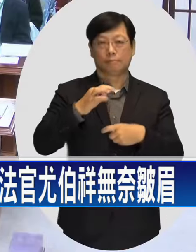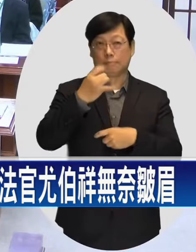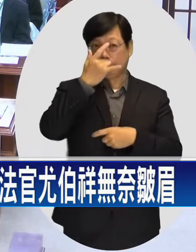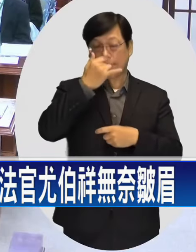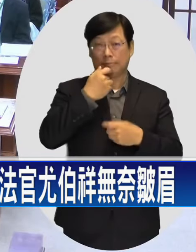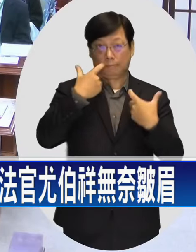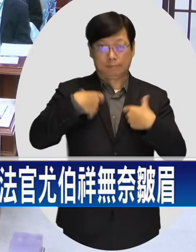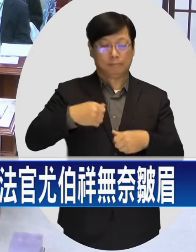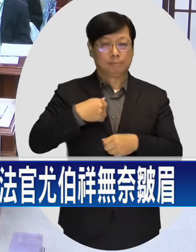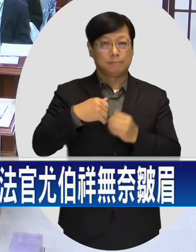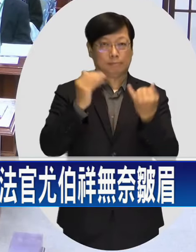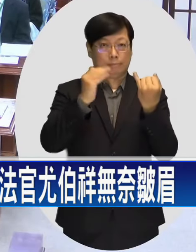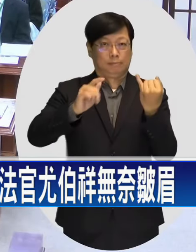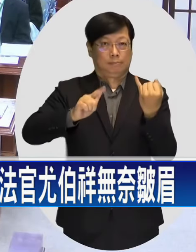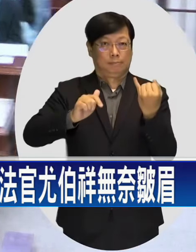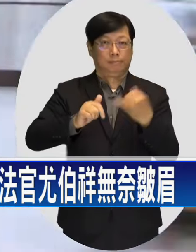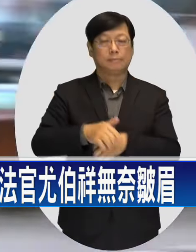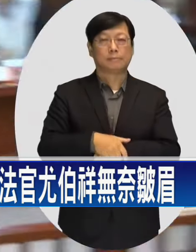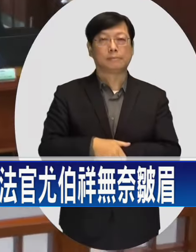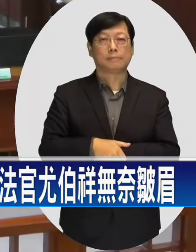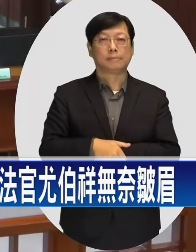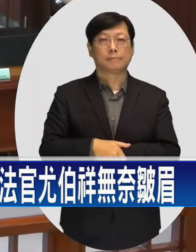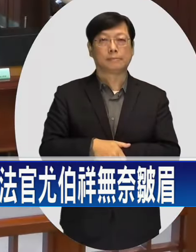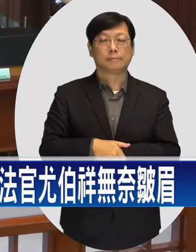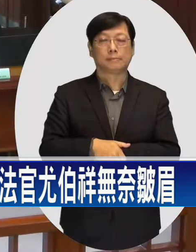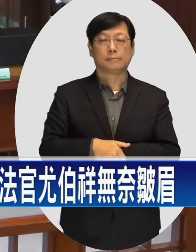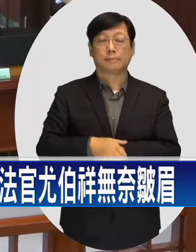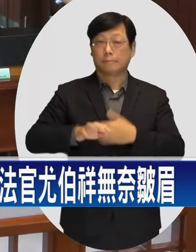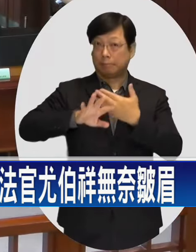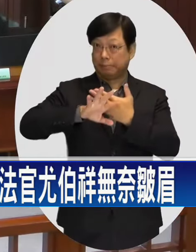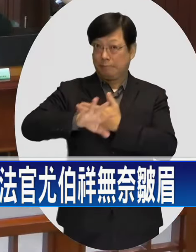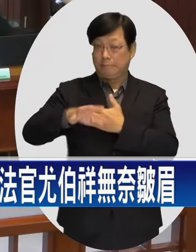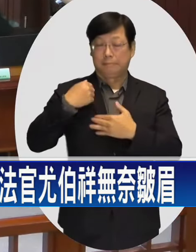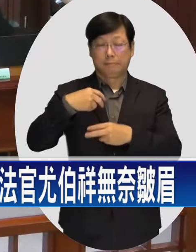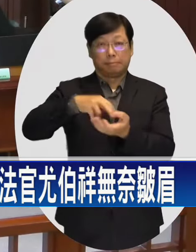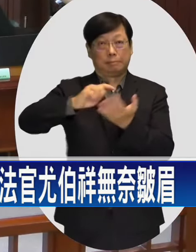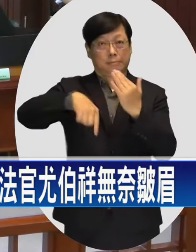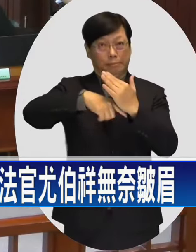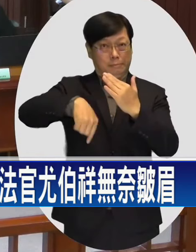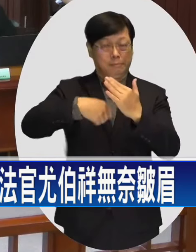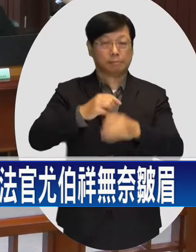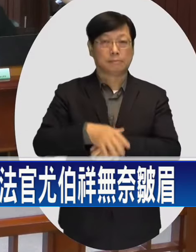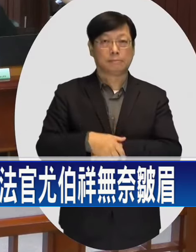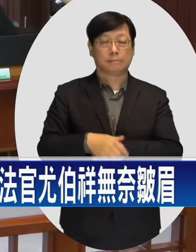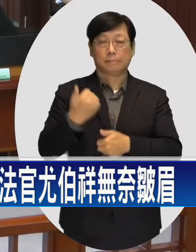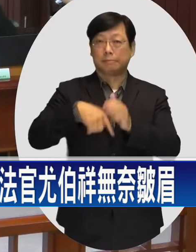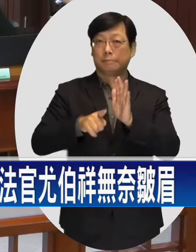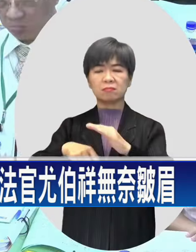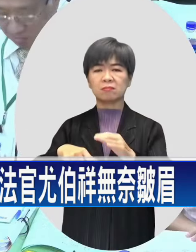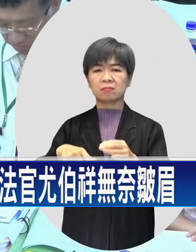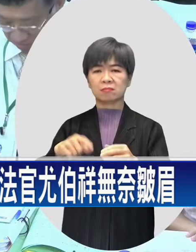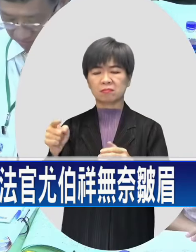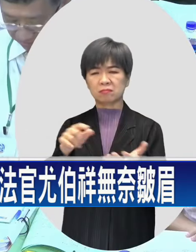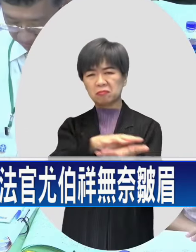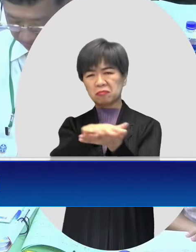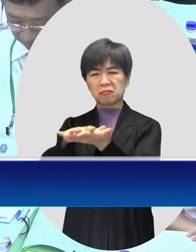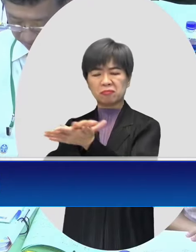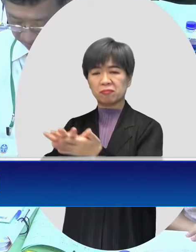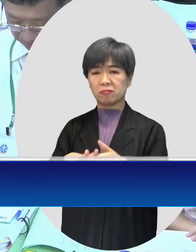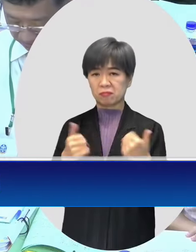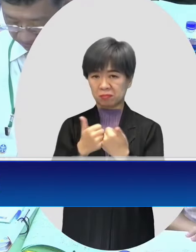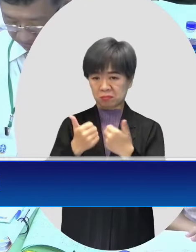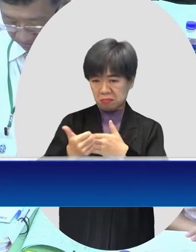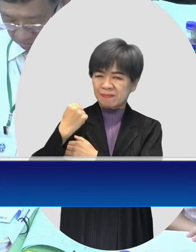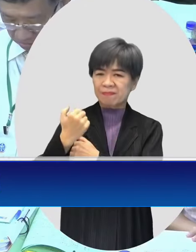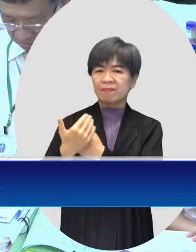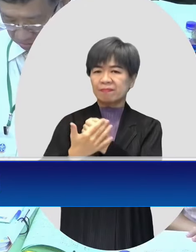及499号规定，少数立委要申请释宪，都爱以数量的认定，也手表决的剥夺权利。 混乱的议事程序